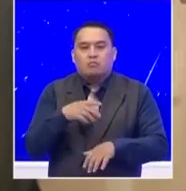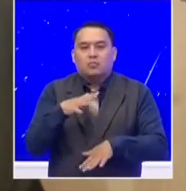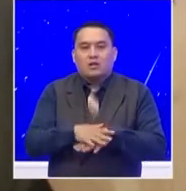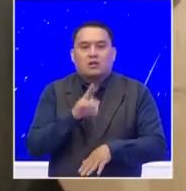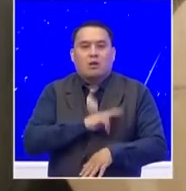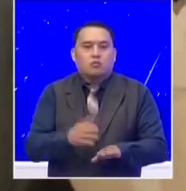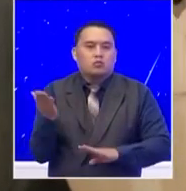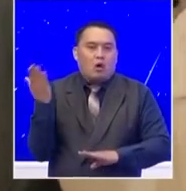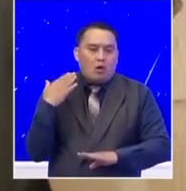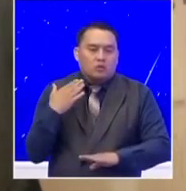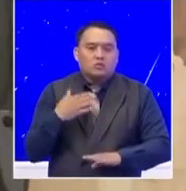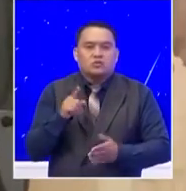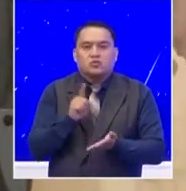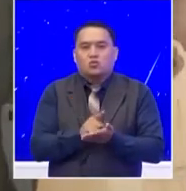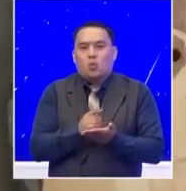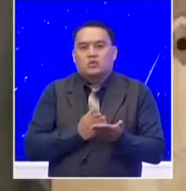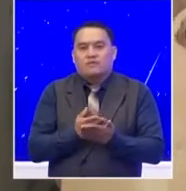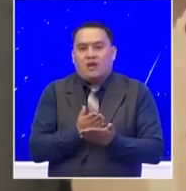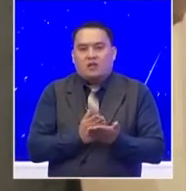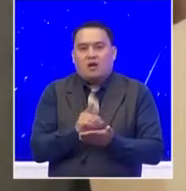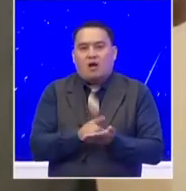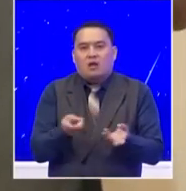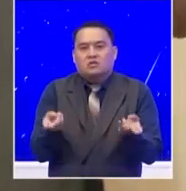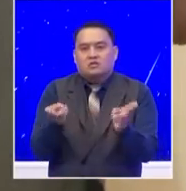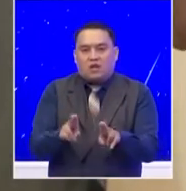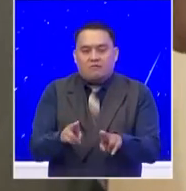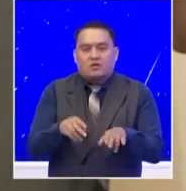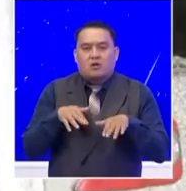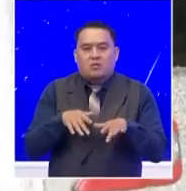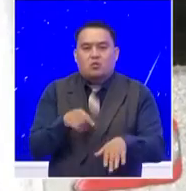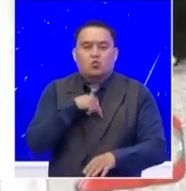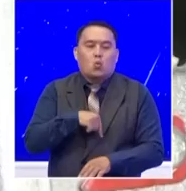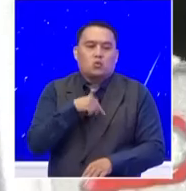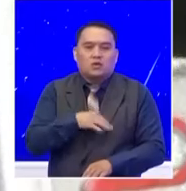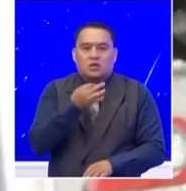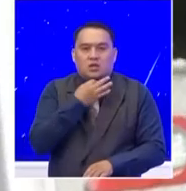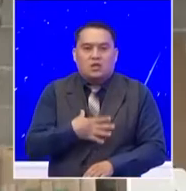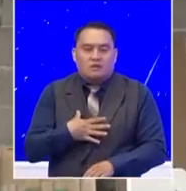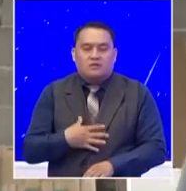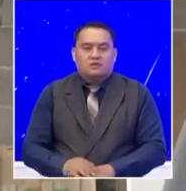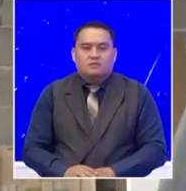Казахстана. Но престижную должность финансиста в итоге оставил и пошел по зову души, говорит он.